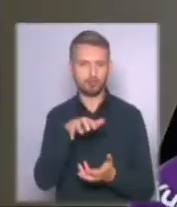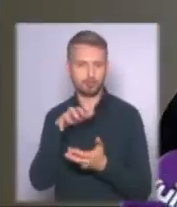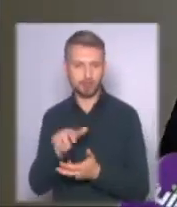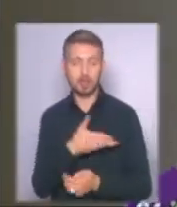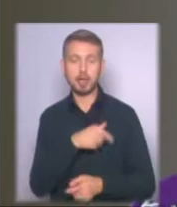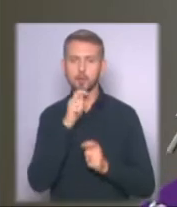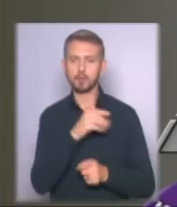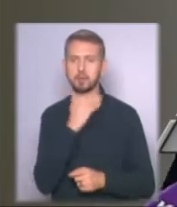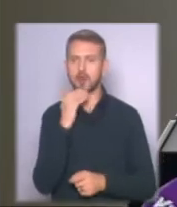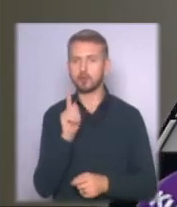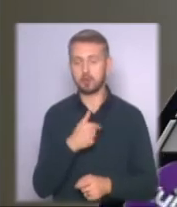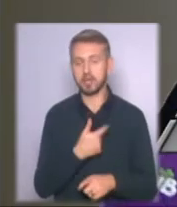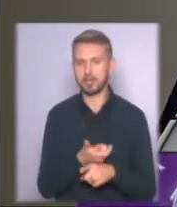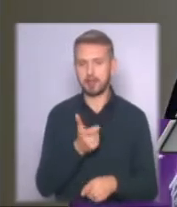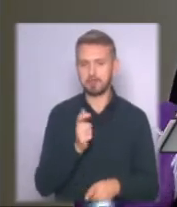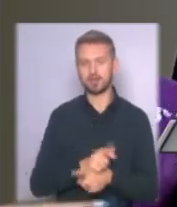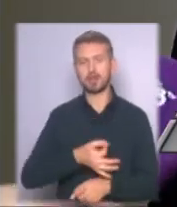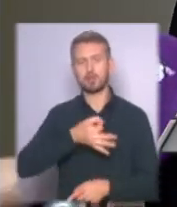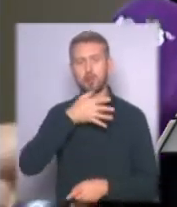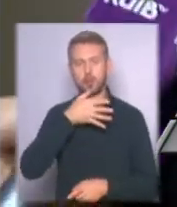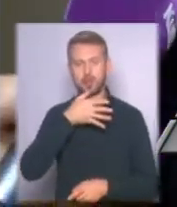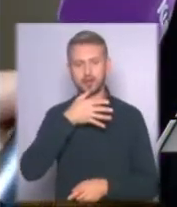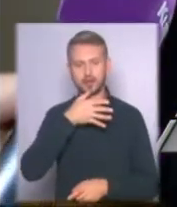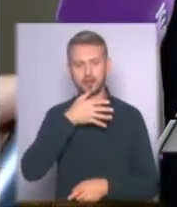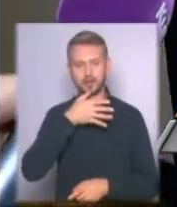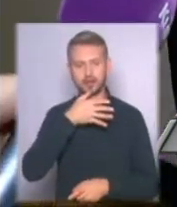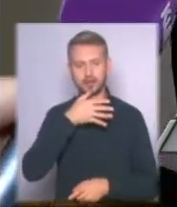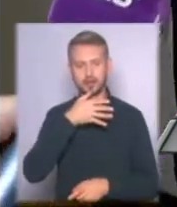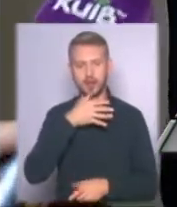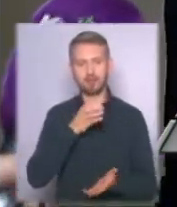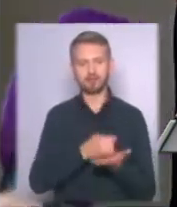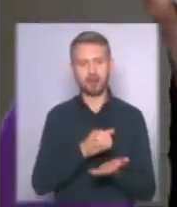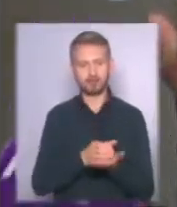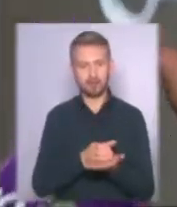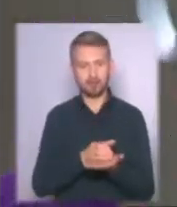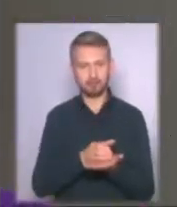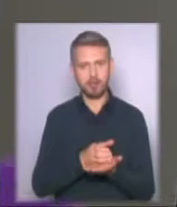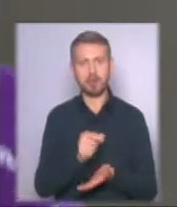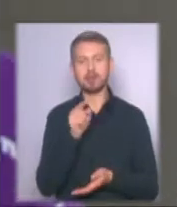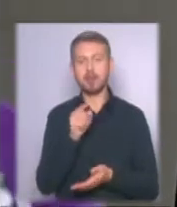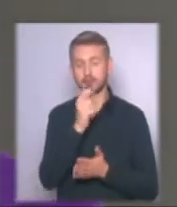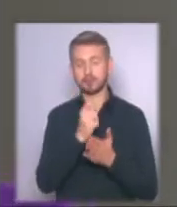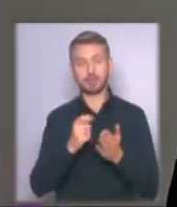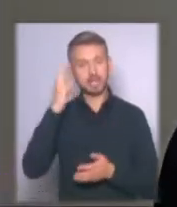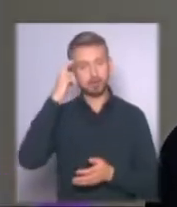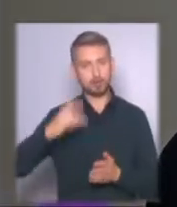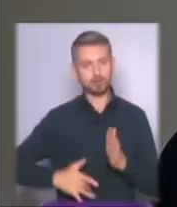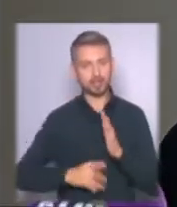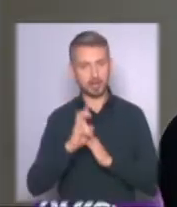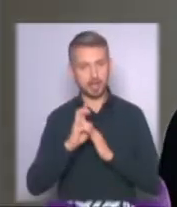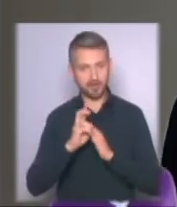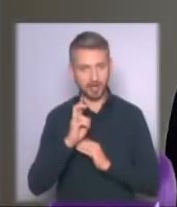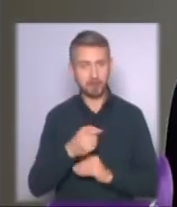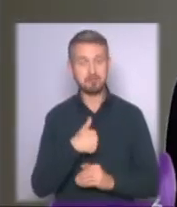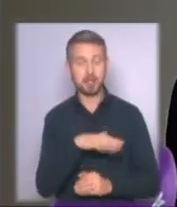чого, але мені найбільше сподобалася чашка. На ній зображена Києво-Печерська лавра. Ми